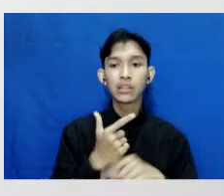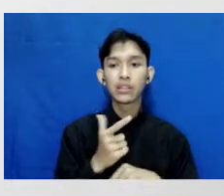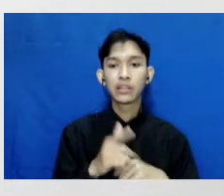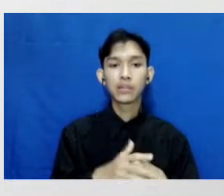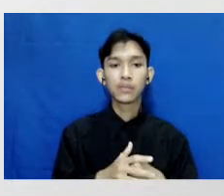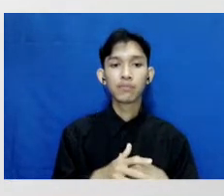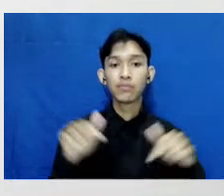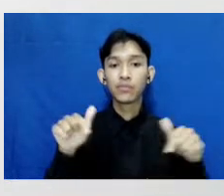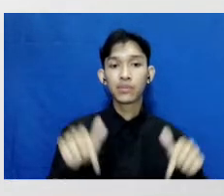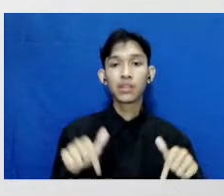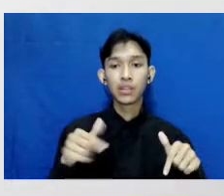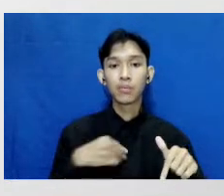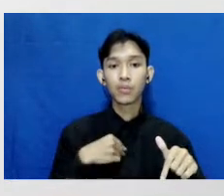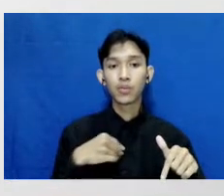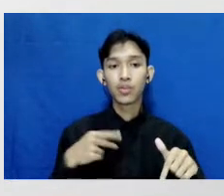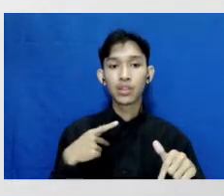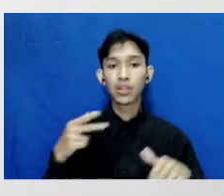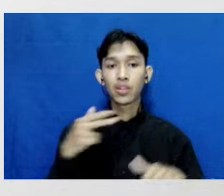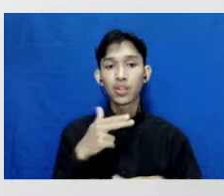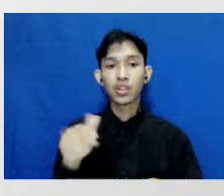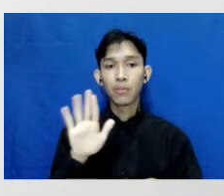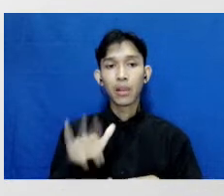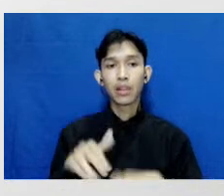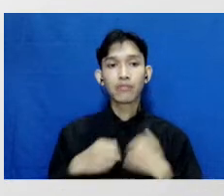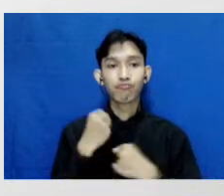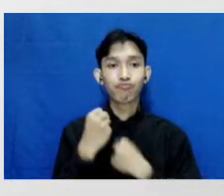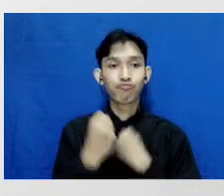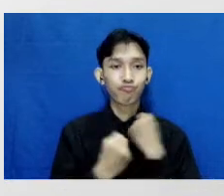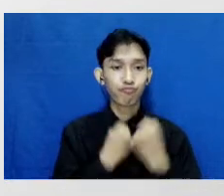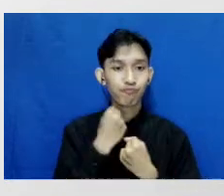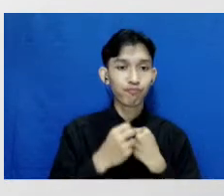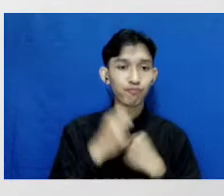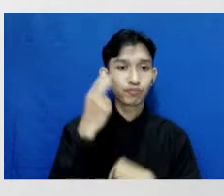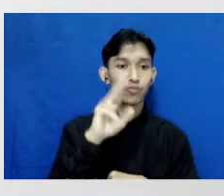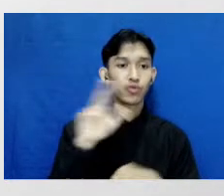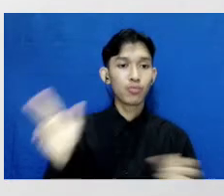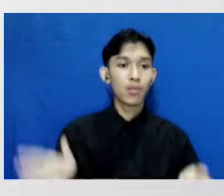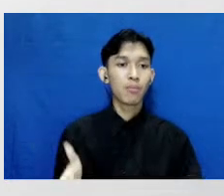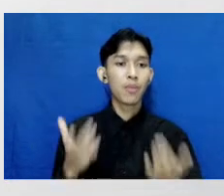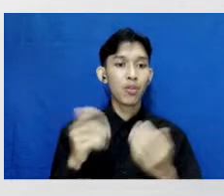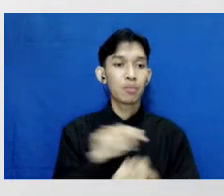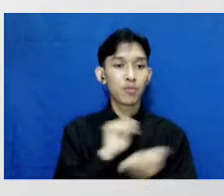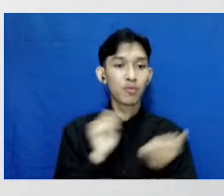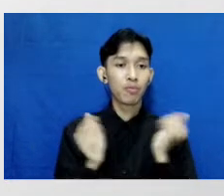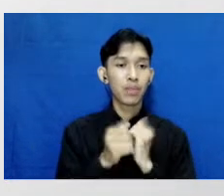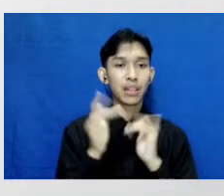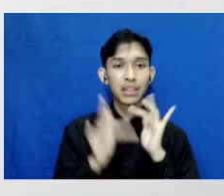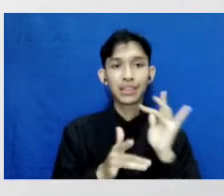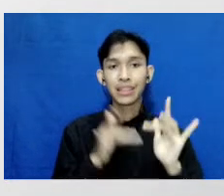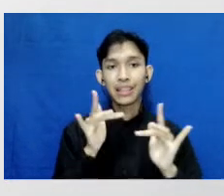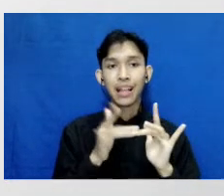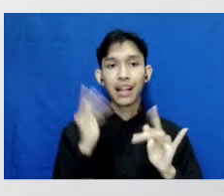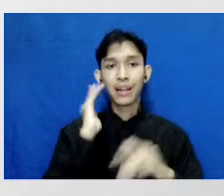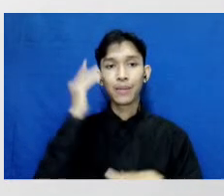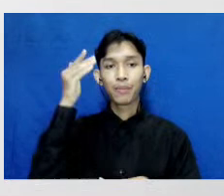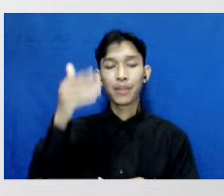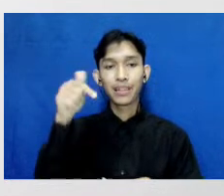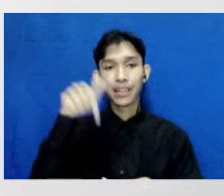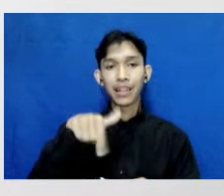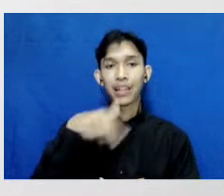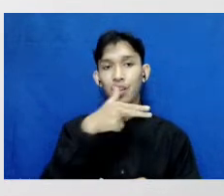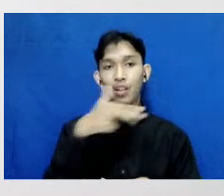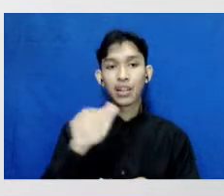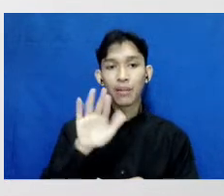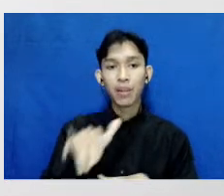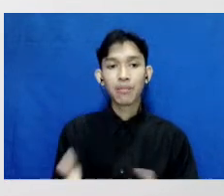Saat ini menurut kami Indonesia itu sedang berjuang keras untuk membangun transformasi digital ke depannya. Dan khususnya saat ini Indonesia sedang